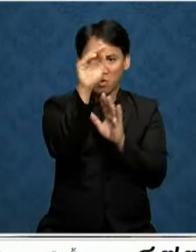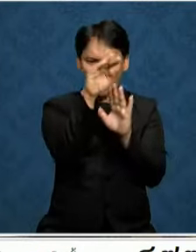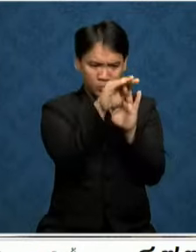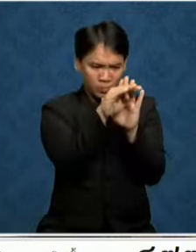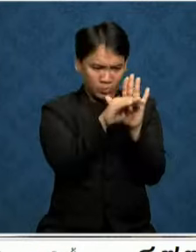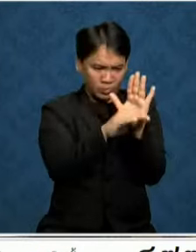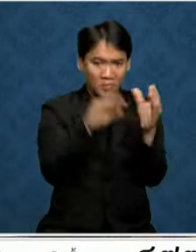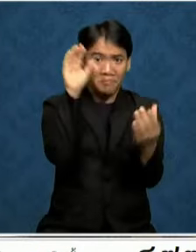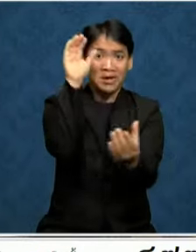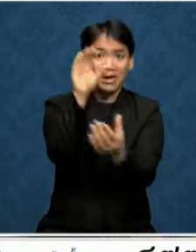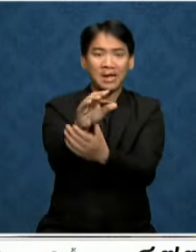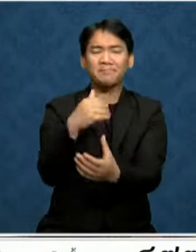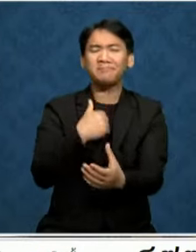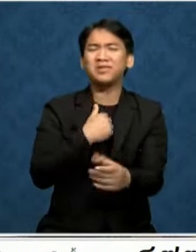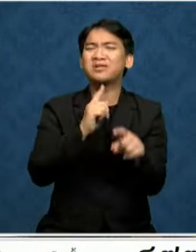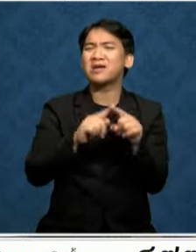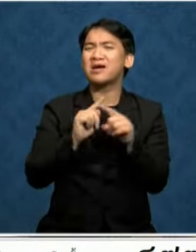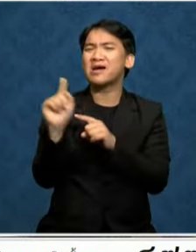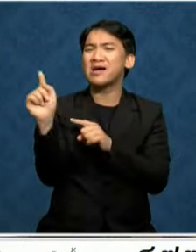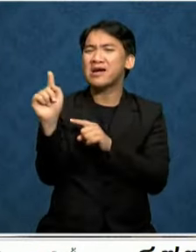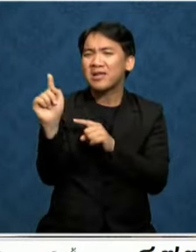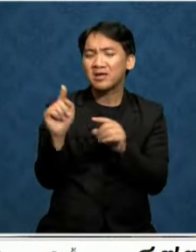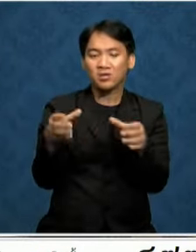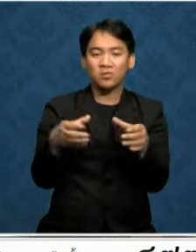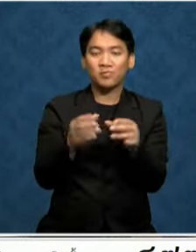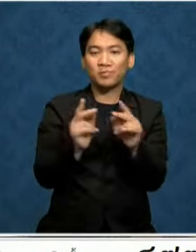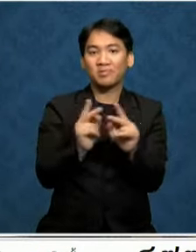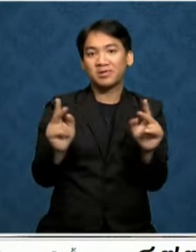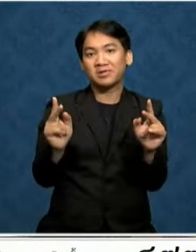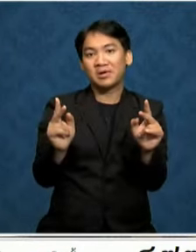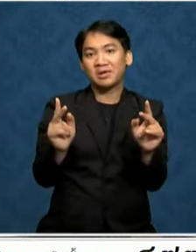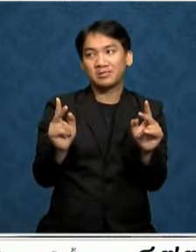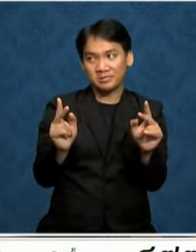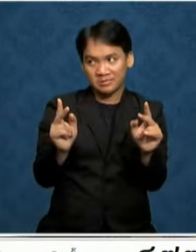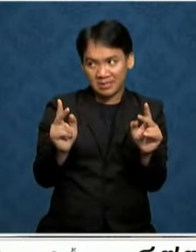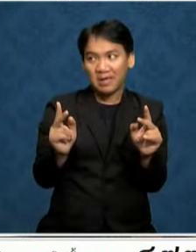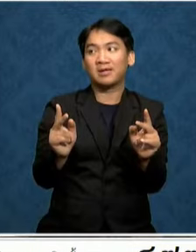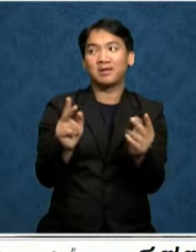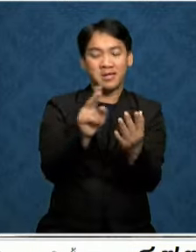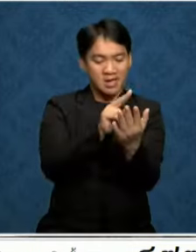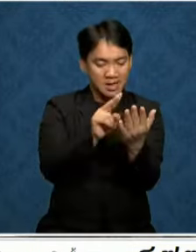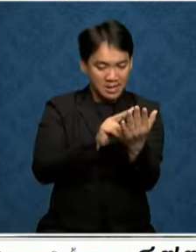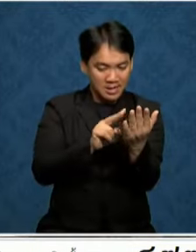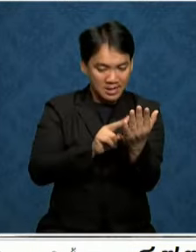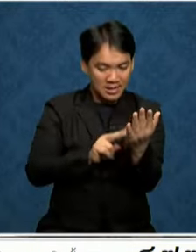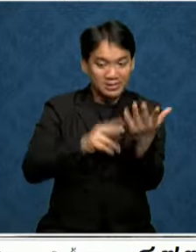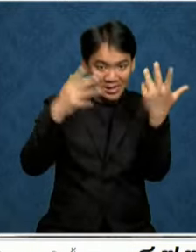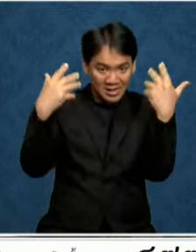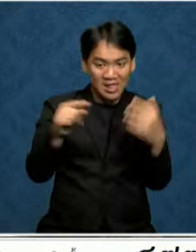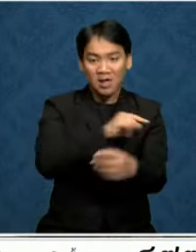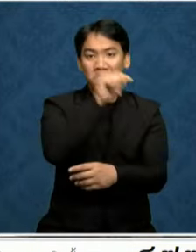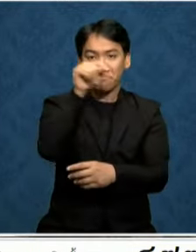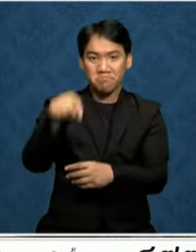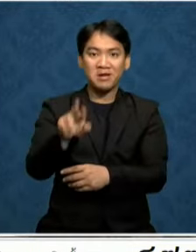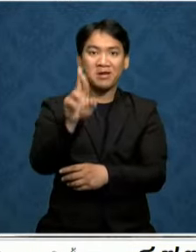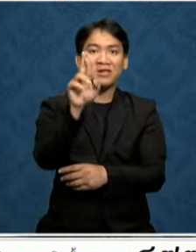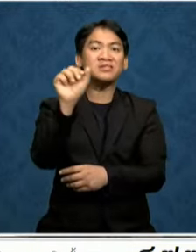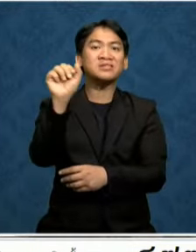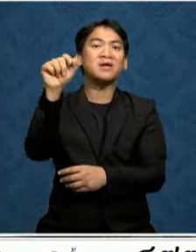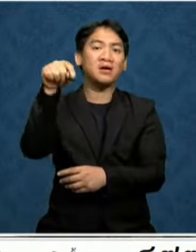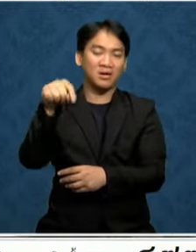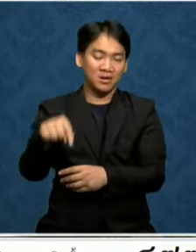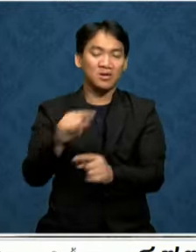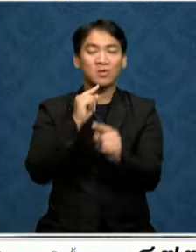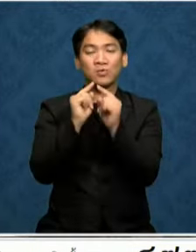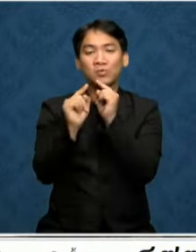ราเนี่ยสามารถนำให้กรรมธิการไปศึกษาก่อนแล้วเข้ามาสภาได้นะครับโดยร่างนี้เนี่ยเป็นร่างที่มีส